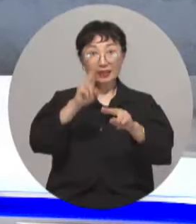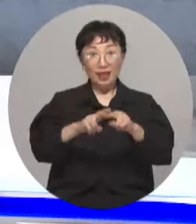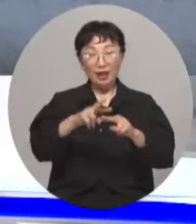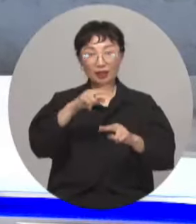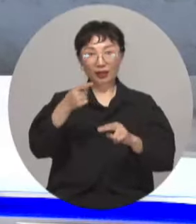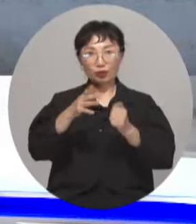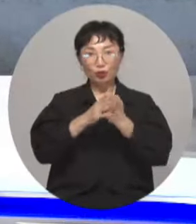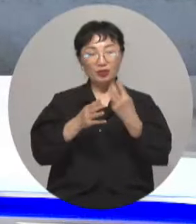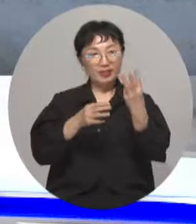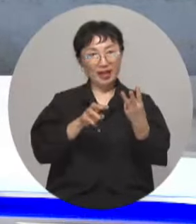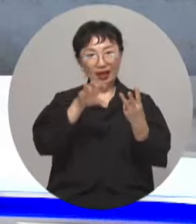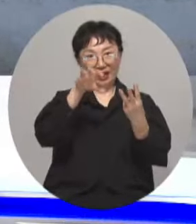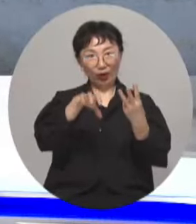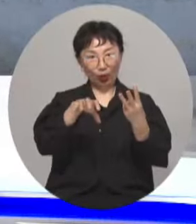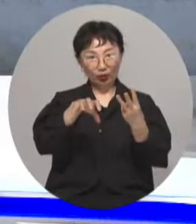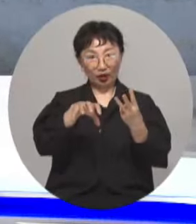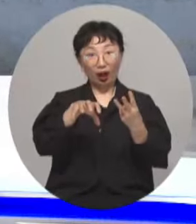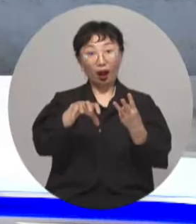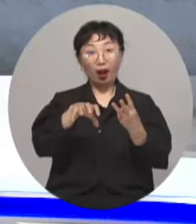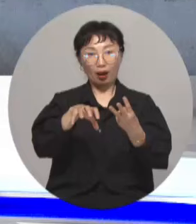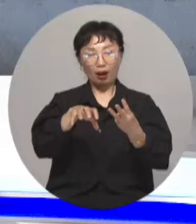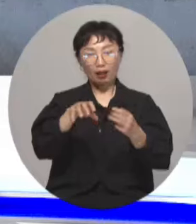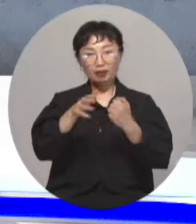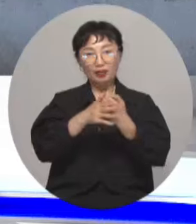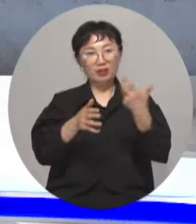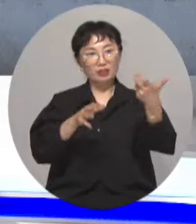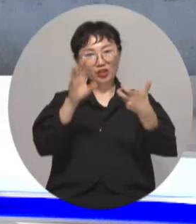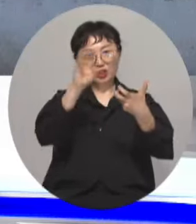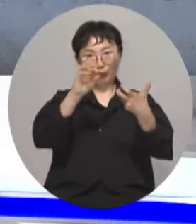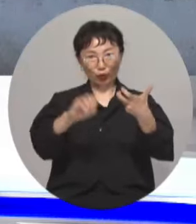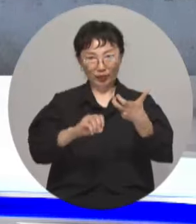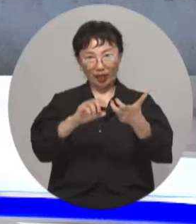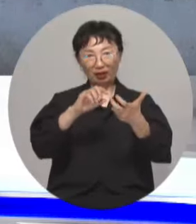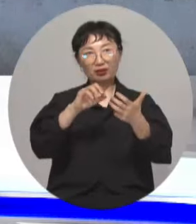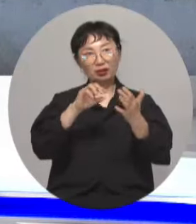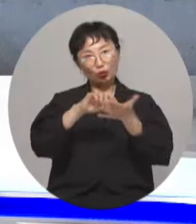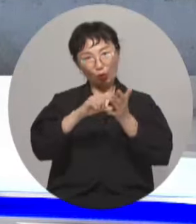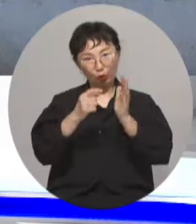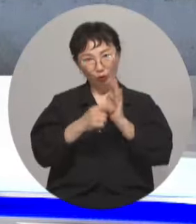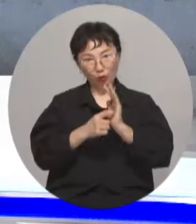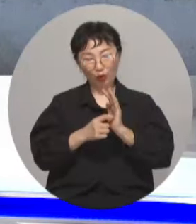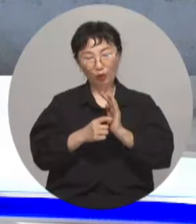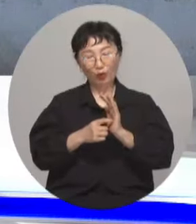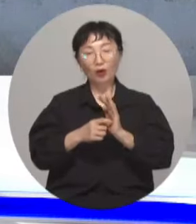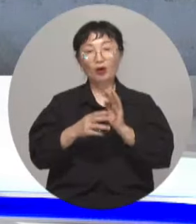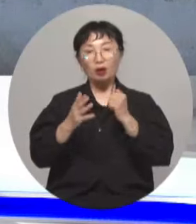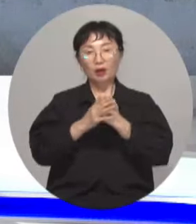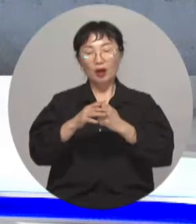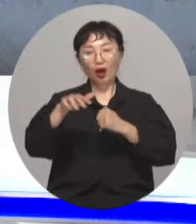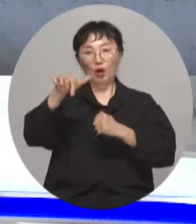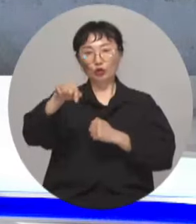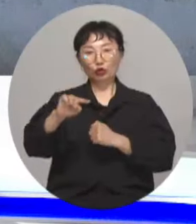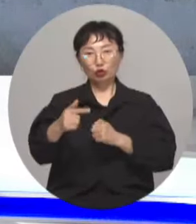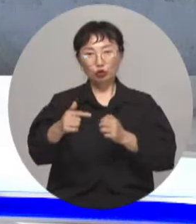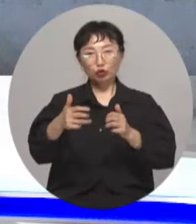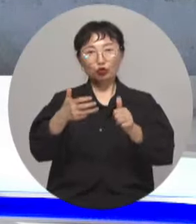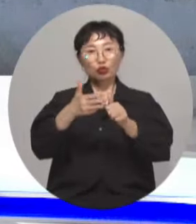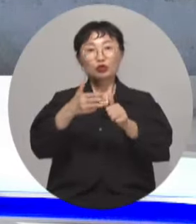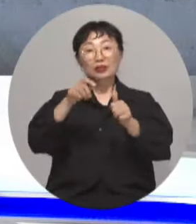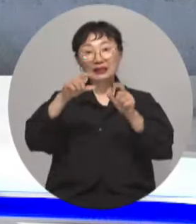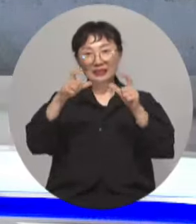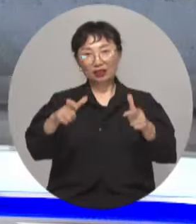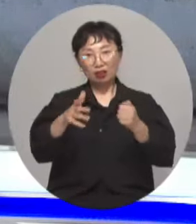이들 세계 지역이 차지하는 비중이 70% 넘어섰는데요 반면 돈의 군 지역은 이렇다 할